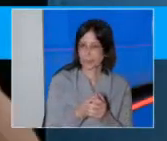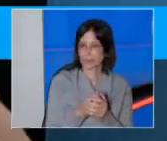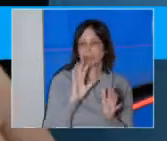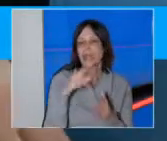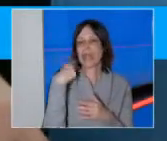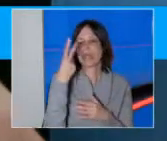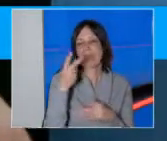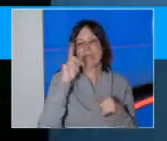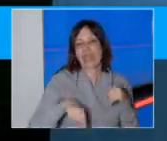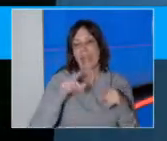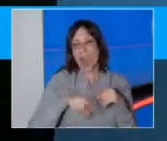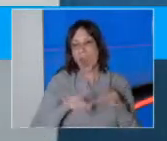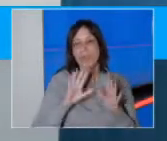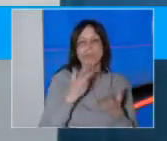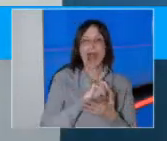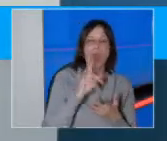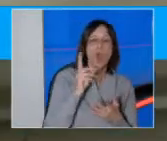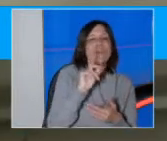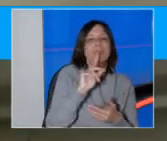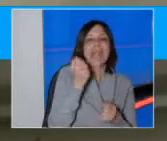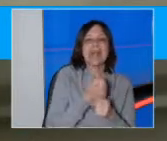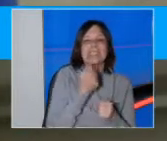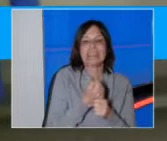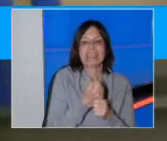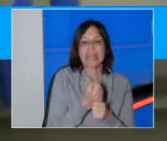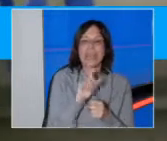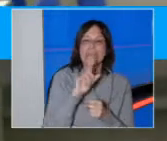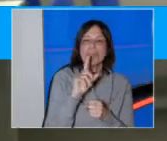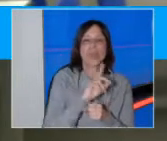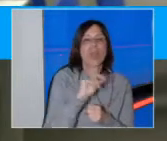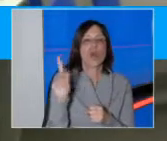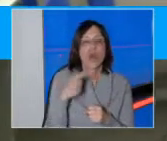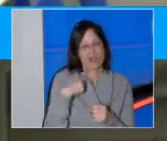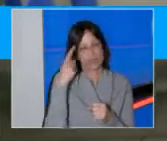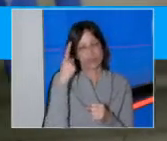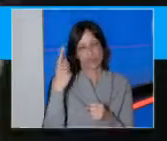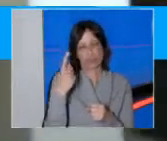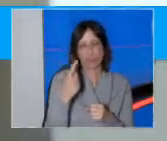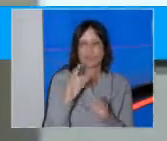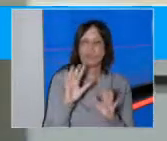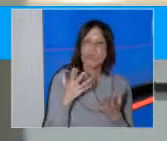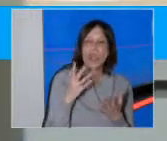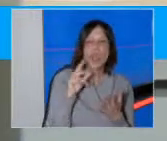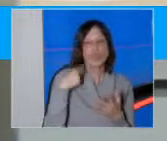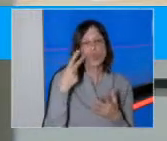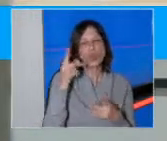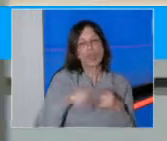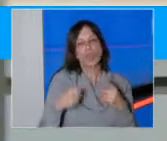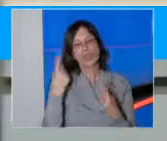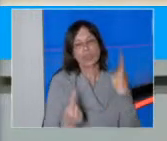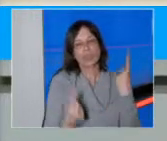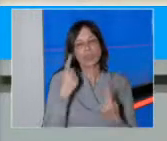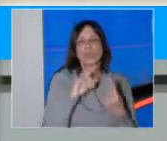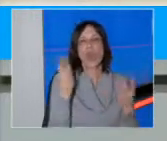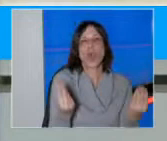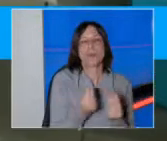מה יהיו התקלות ומה לא יהיו התקלות, ומי יעשה תקלות ומי לא יעשה תקלות. ואני מניח שאולי יהיו תקלות פה ושם, אבל זה בטח לא יהיה